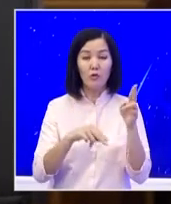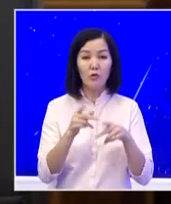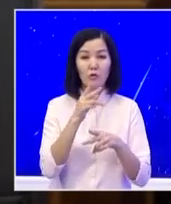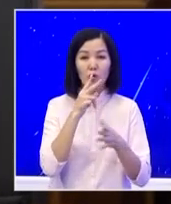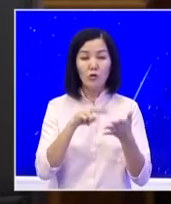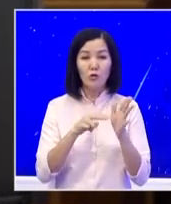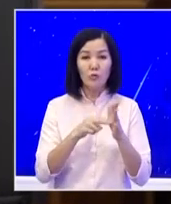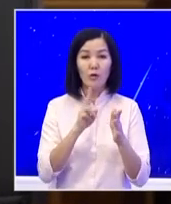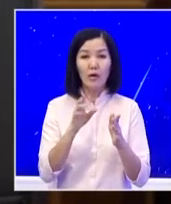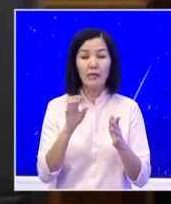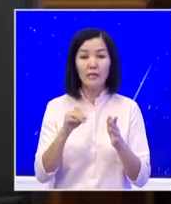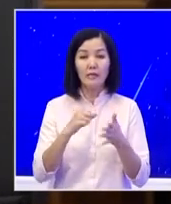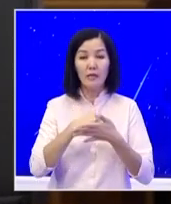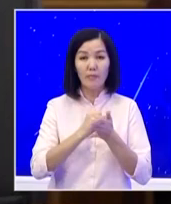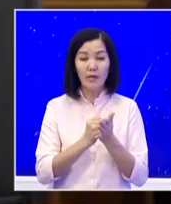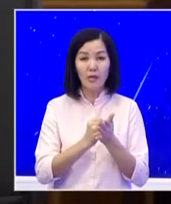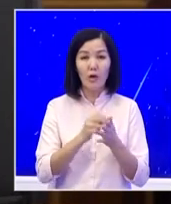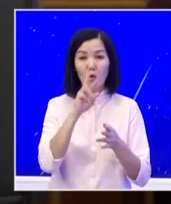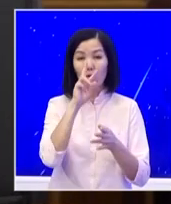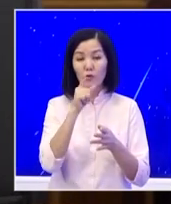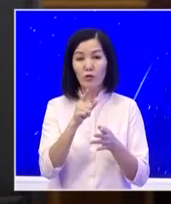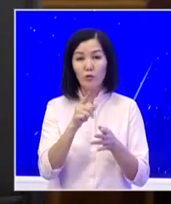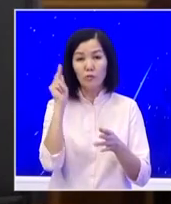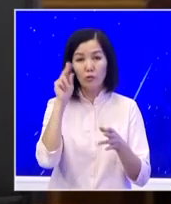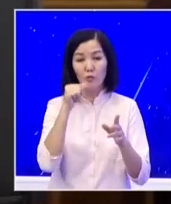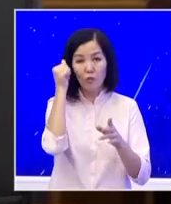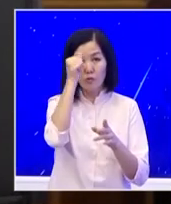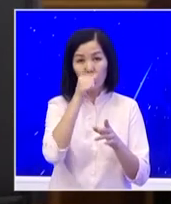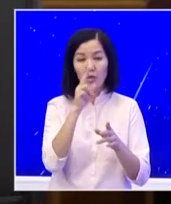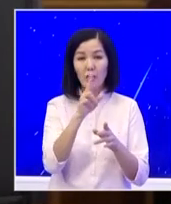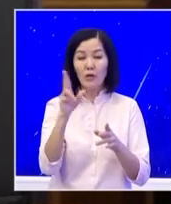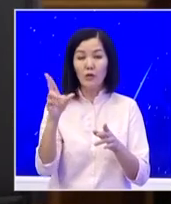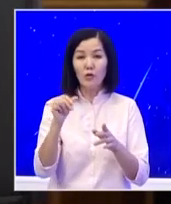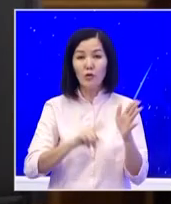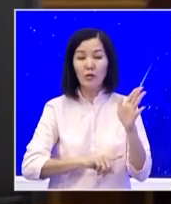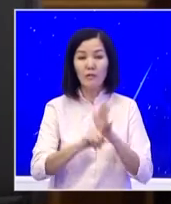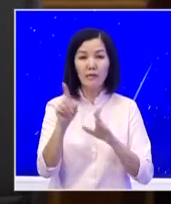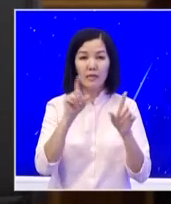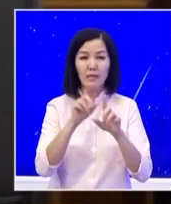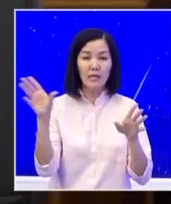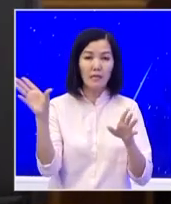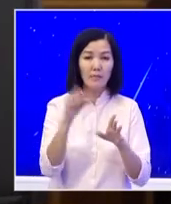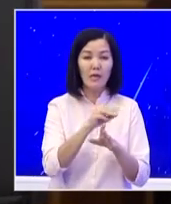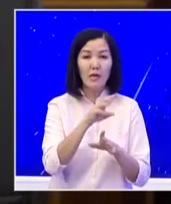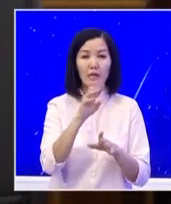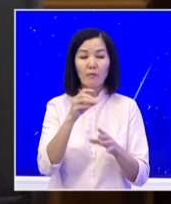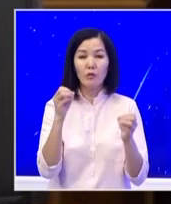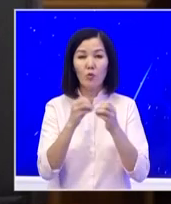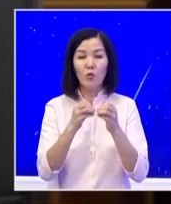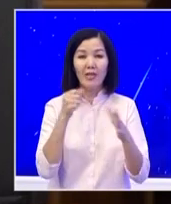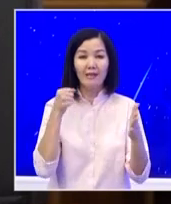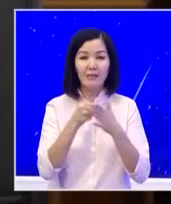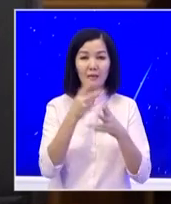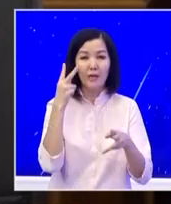жоспарынша қазанда бітетте белгіленіпті. Ол дұрыс емес. Оқу жылы қыркүйекте басталады. Демек нысандардың барлығы тамыздың 10-нан қалмай қолданысқа